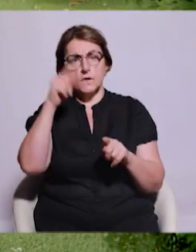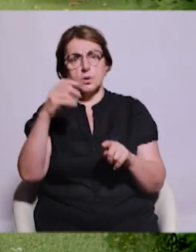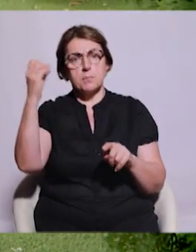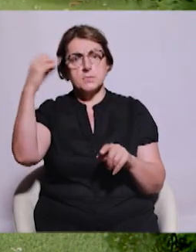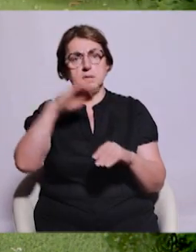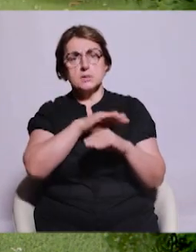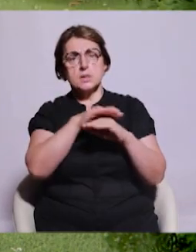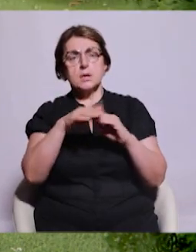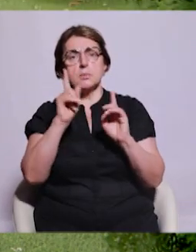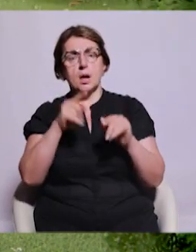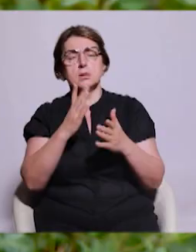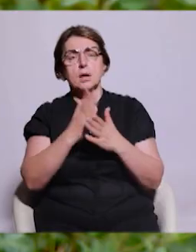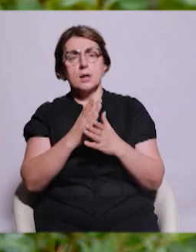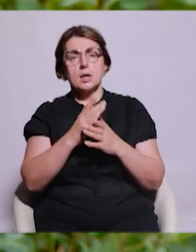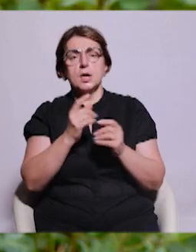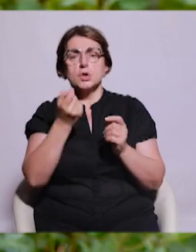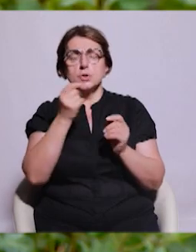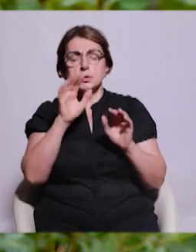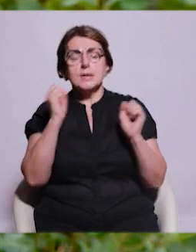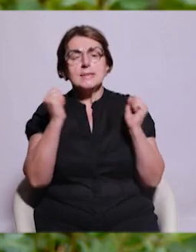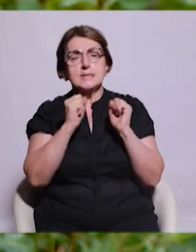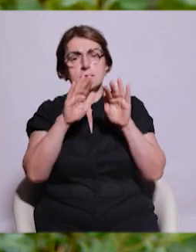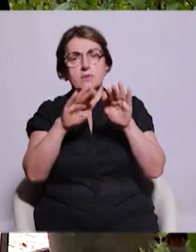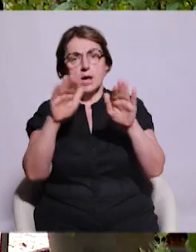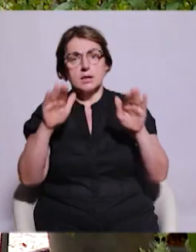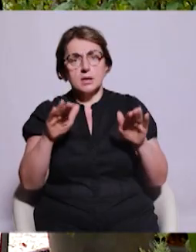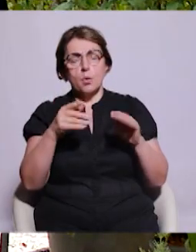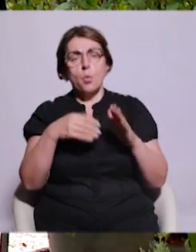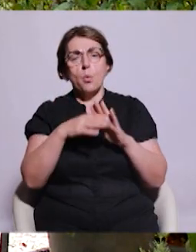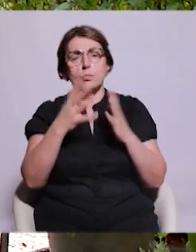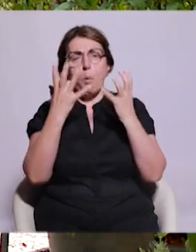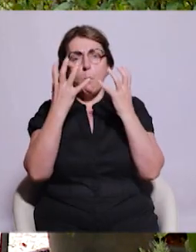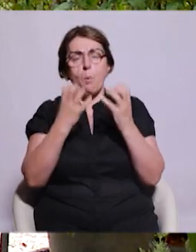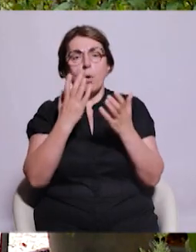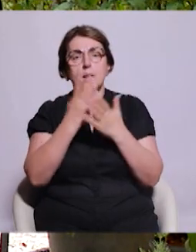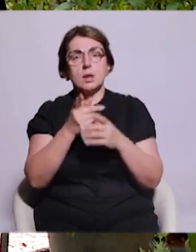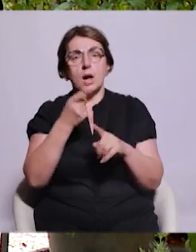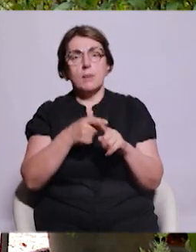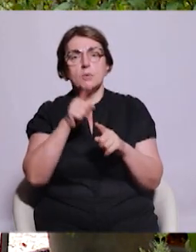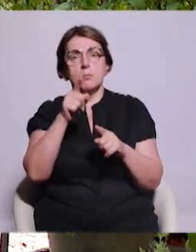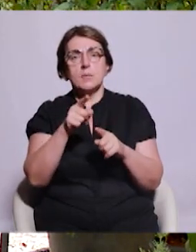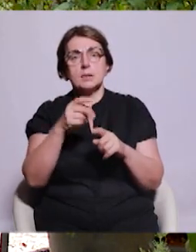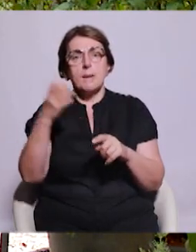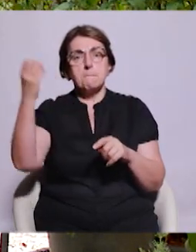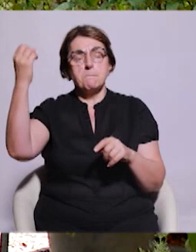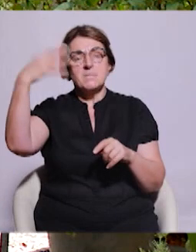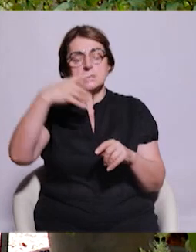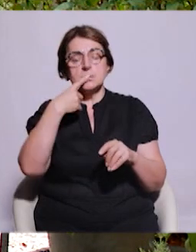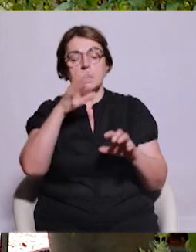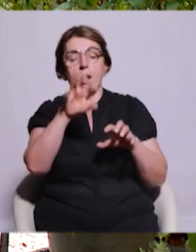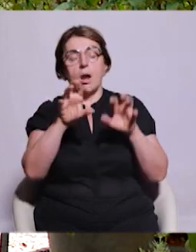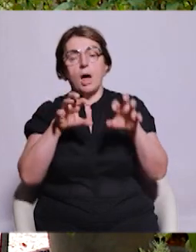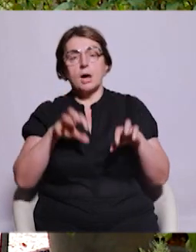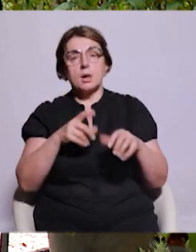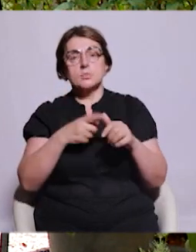შევიტყვეთ, რომ მზის ზედაპირზე შეინიშნება შედარებით გრილი ადგილები, რომელიც უფრო მუქად ჩანს, ამიტომ ჩვენ მათ მზის ლაქებს